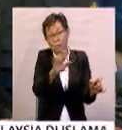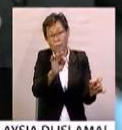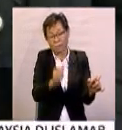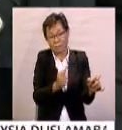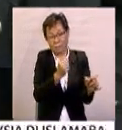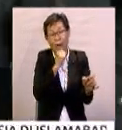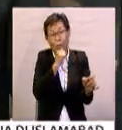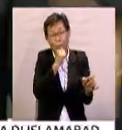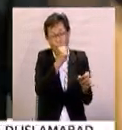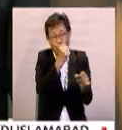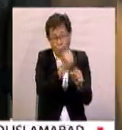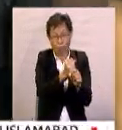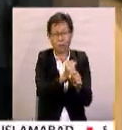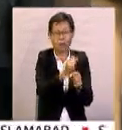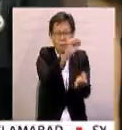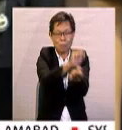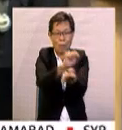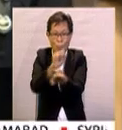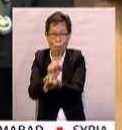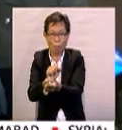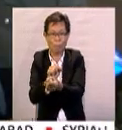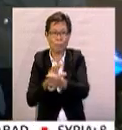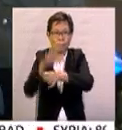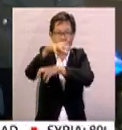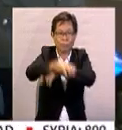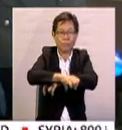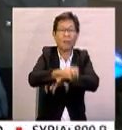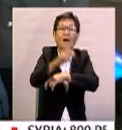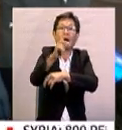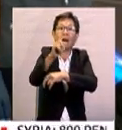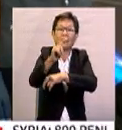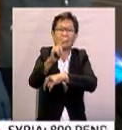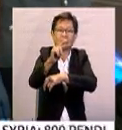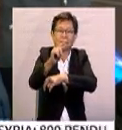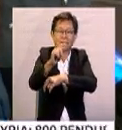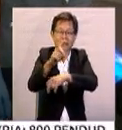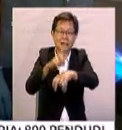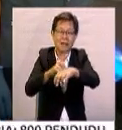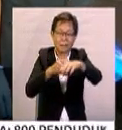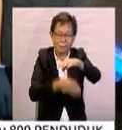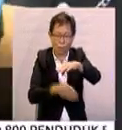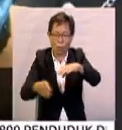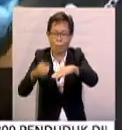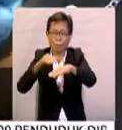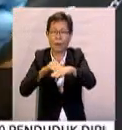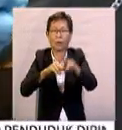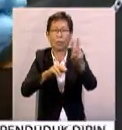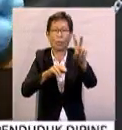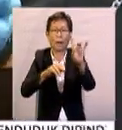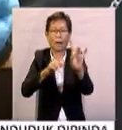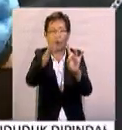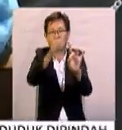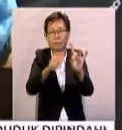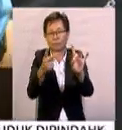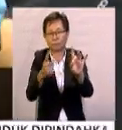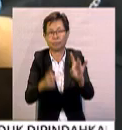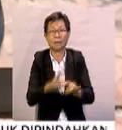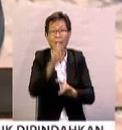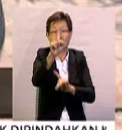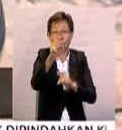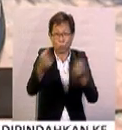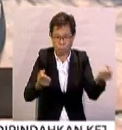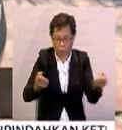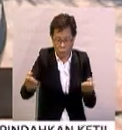diberkas hasil serbuan terhadap sebuah tangki kosong di Mak Mandin, Butterworth 28 Februari lalu. Sebuah